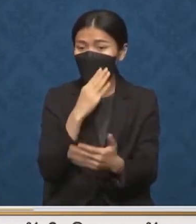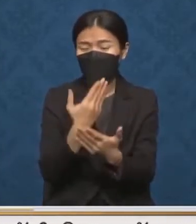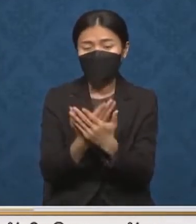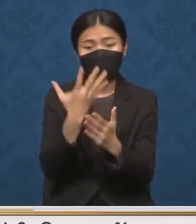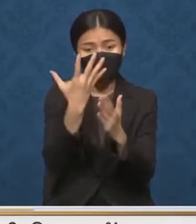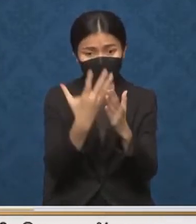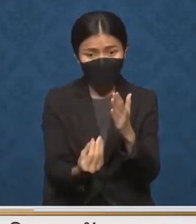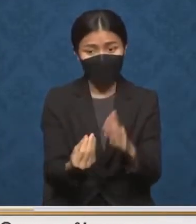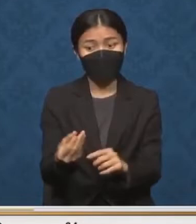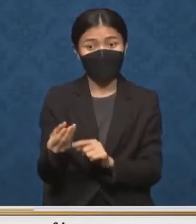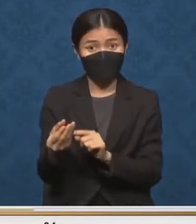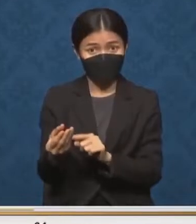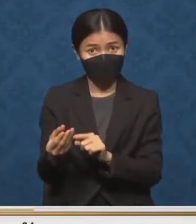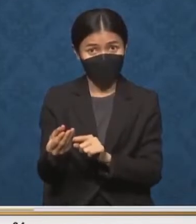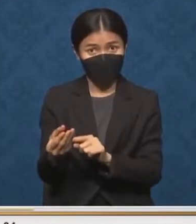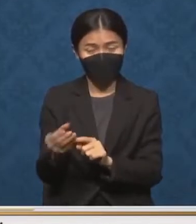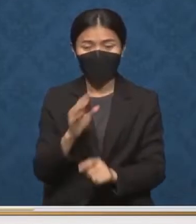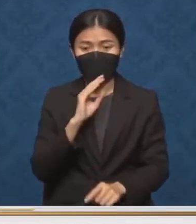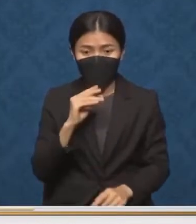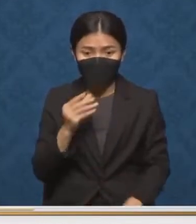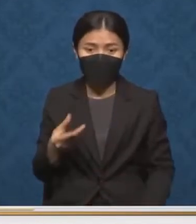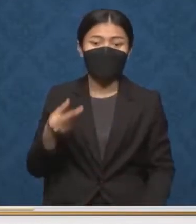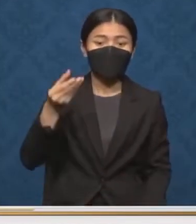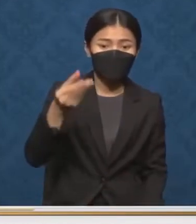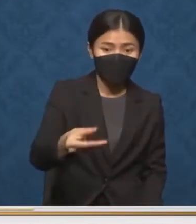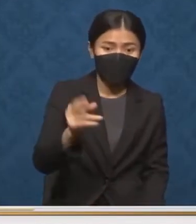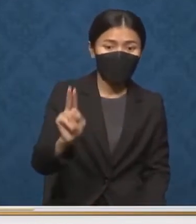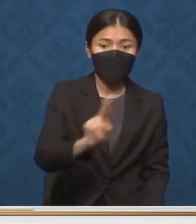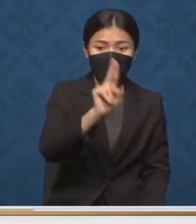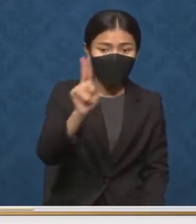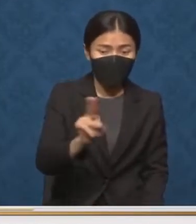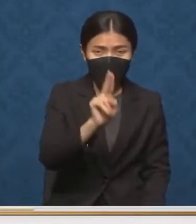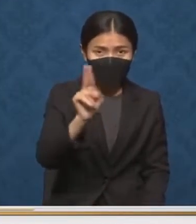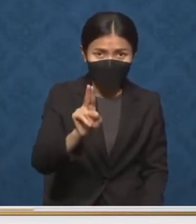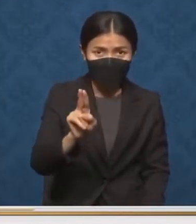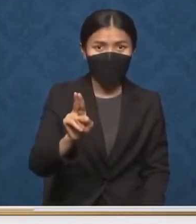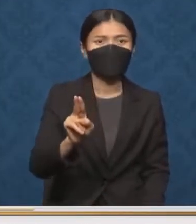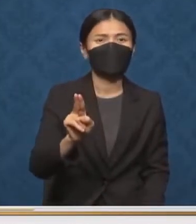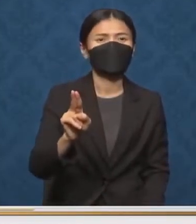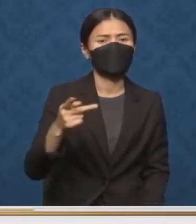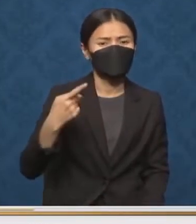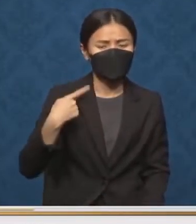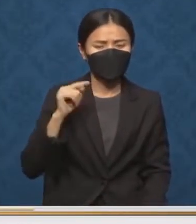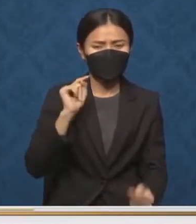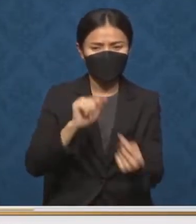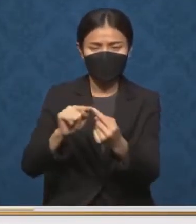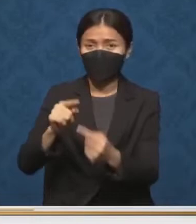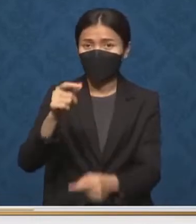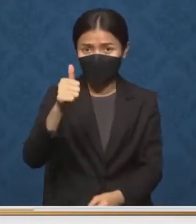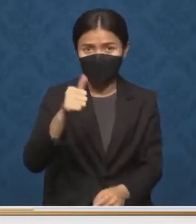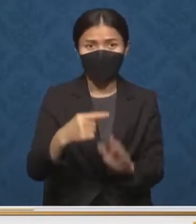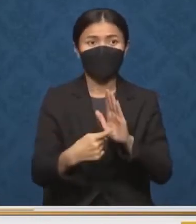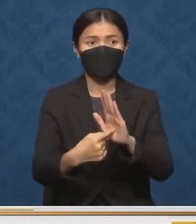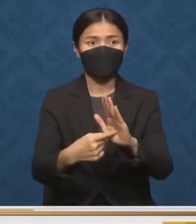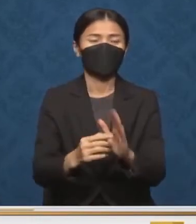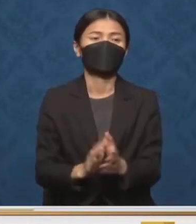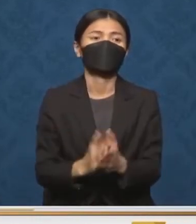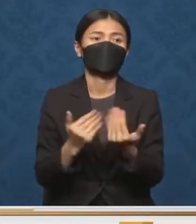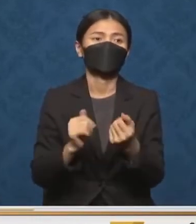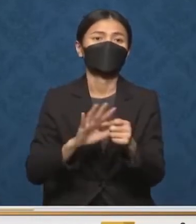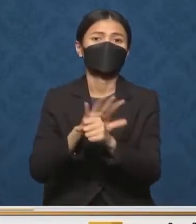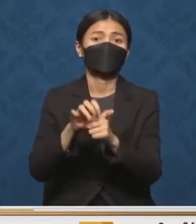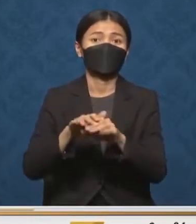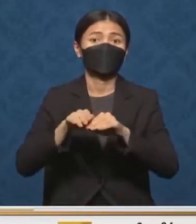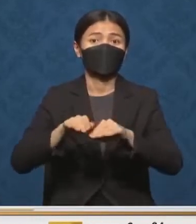ให้ถูกที่ถูกทางกจะช่วยก่อใหเกิดประโยชน์มากกวา เอาไปกรองไเฉยๆครับยกตัอย่างเช่น สถานการณโวิด